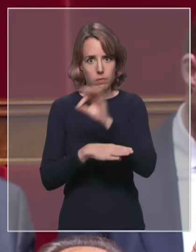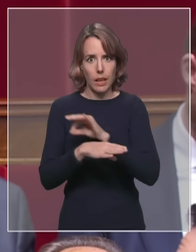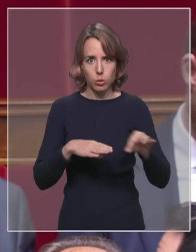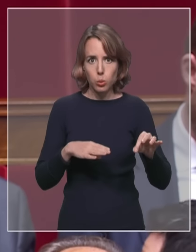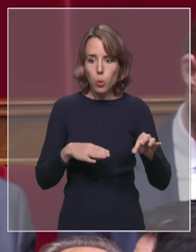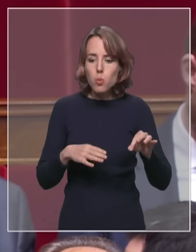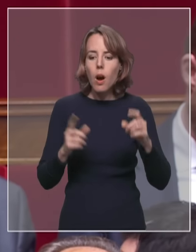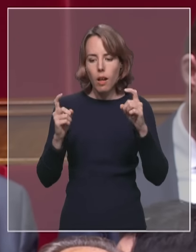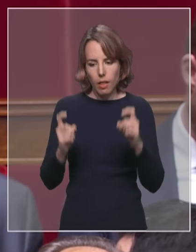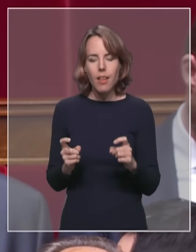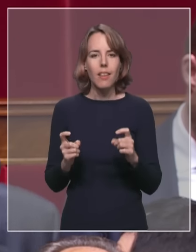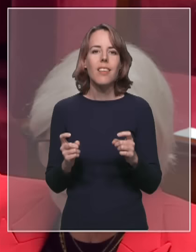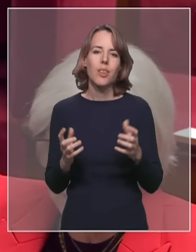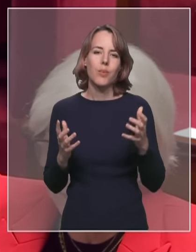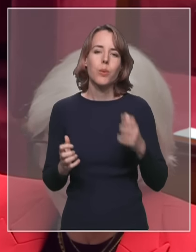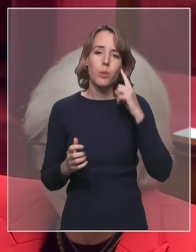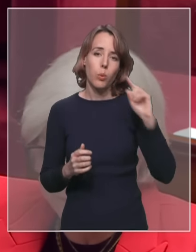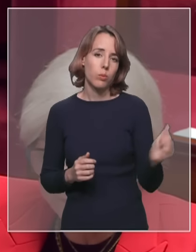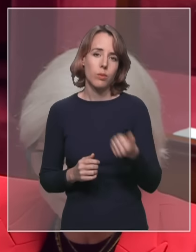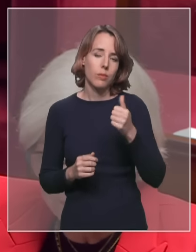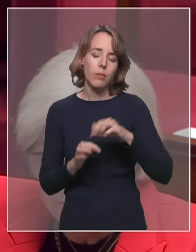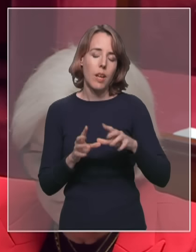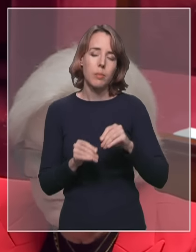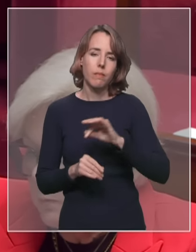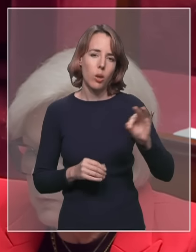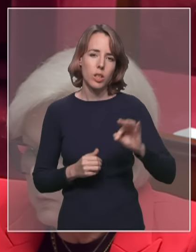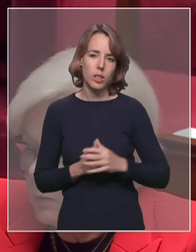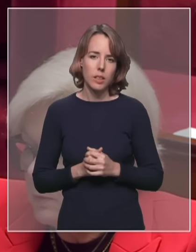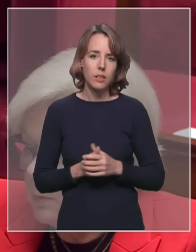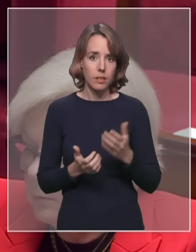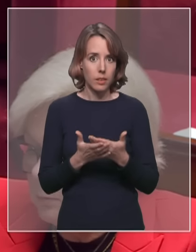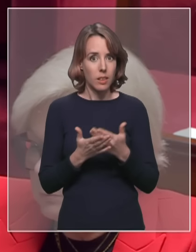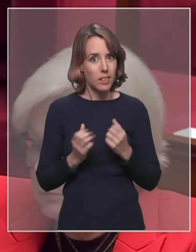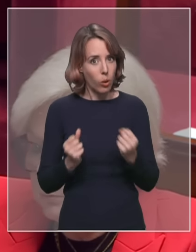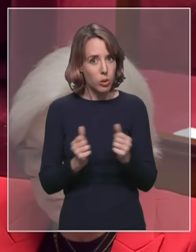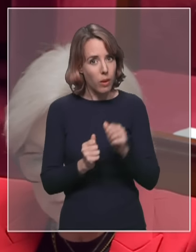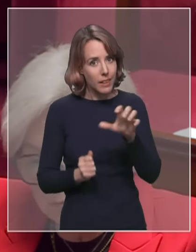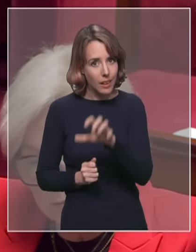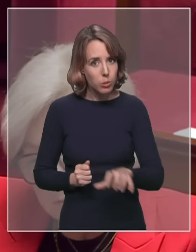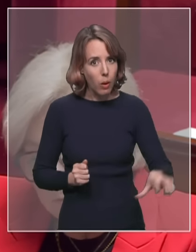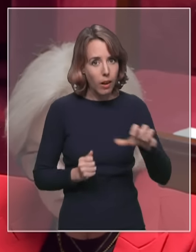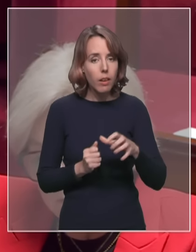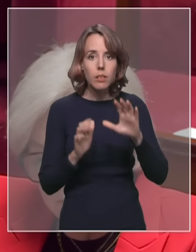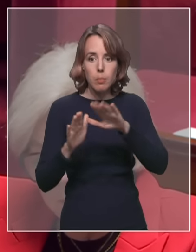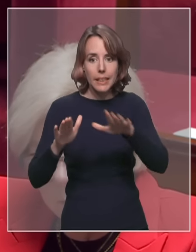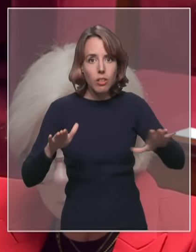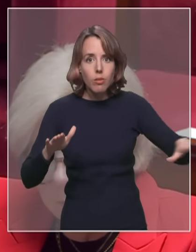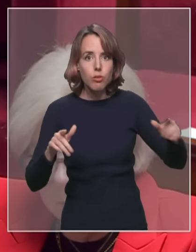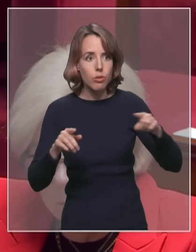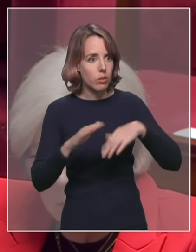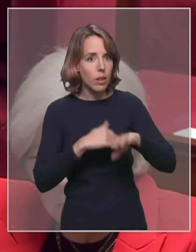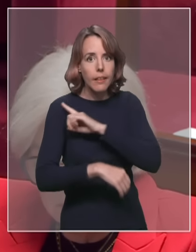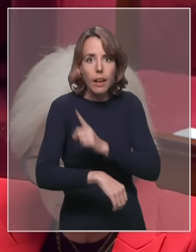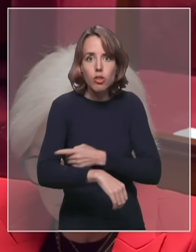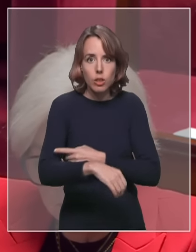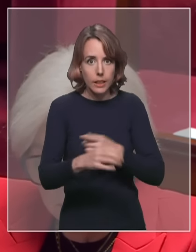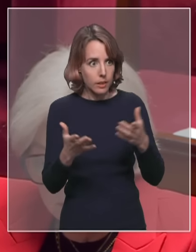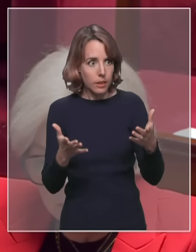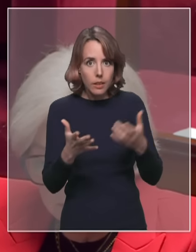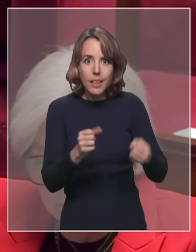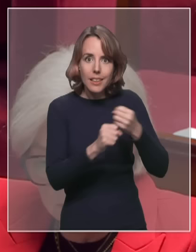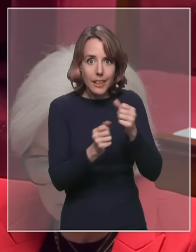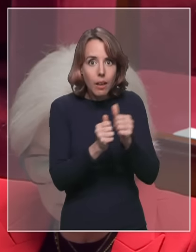Français. C'est un engagement que nous tenons et que nous tenons avec les territoires, le paysage de l'énergie s'inscrit dans les territoires, elle se dessine avec